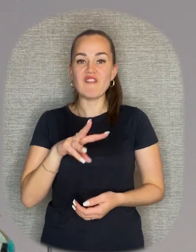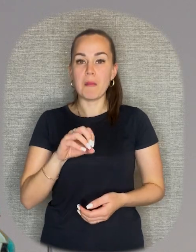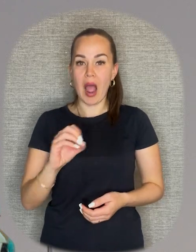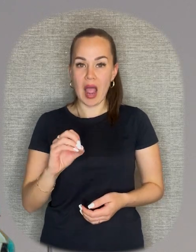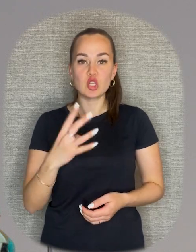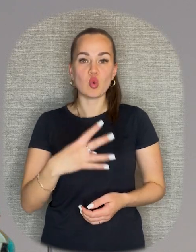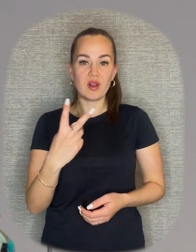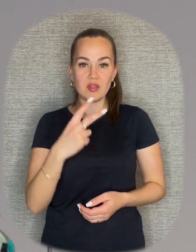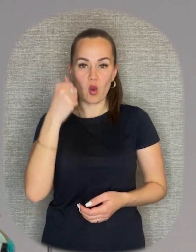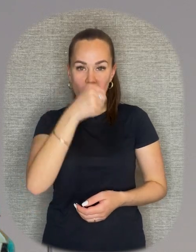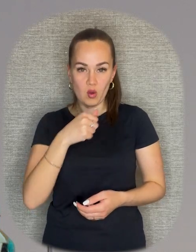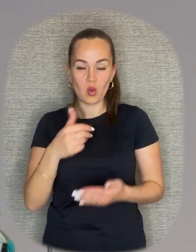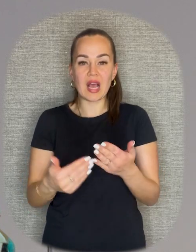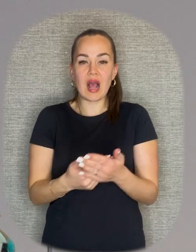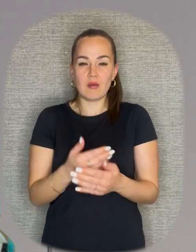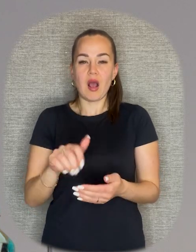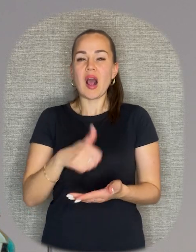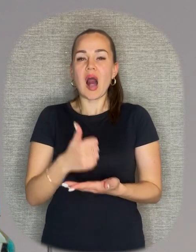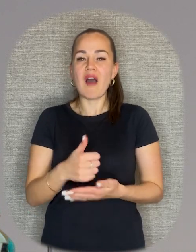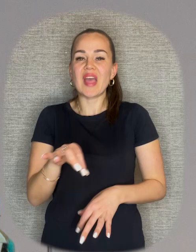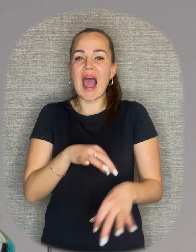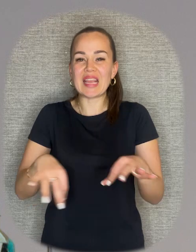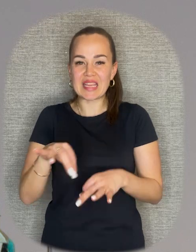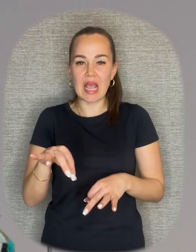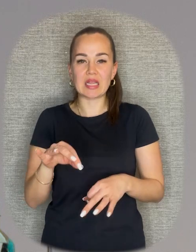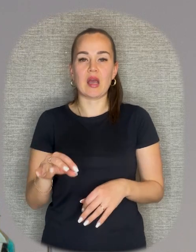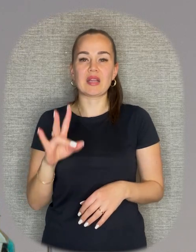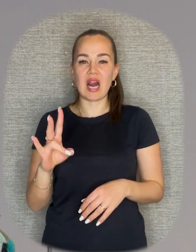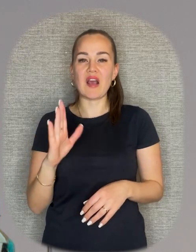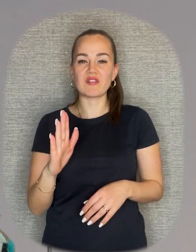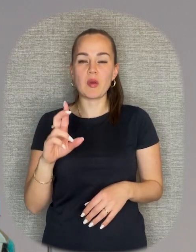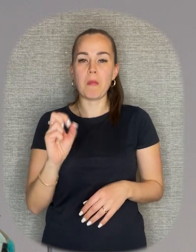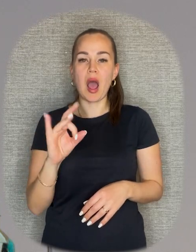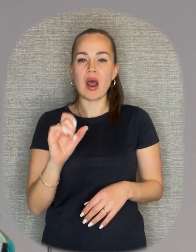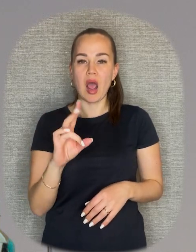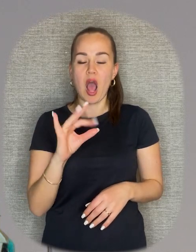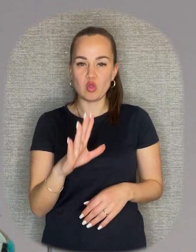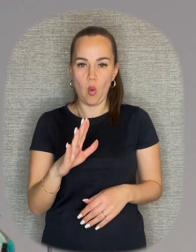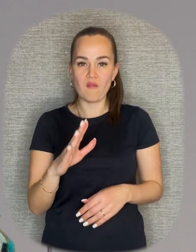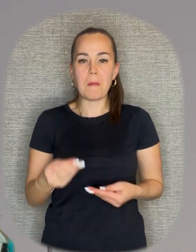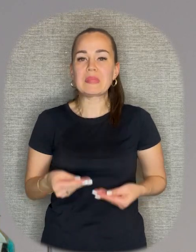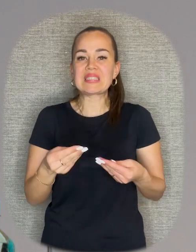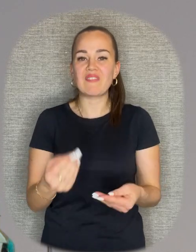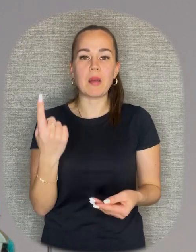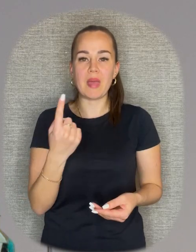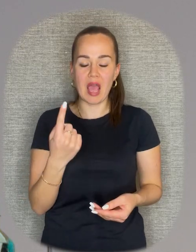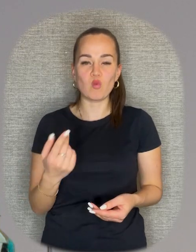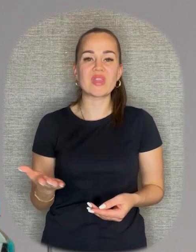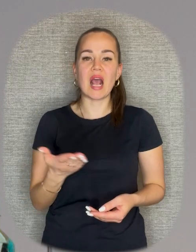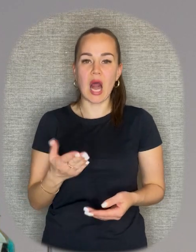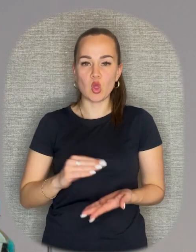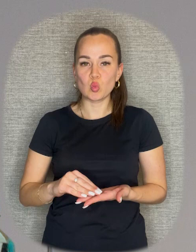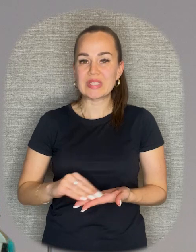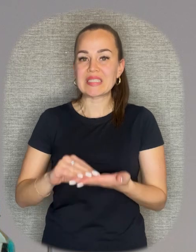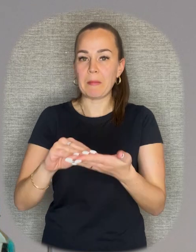Ленинграда в мае сорок второго года главный архитектор Николай варфоломеевич Баранов представляет первую докладную